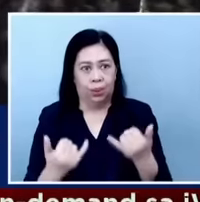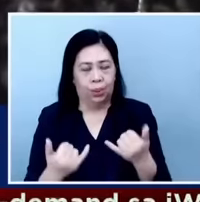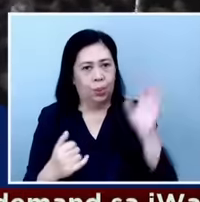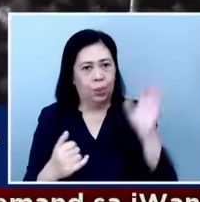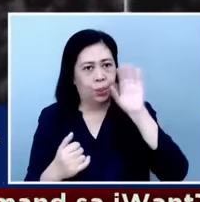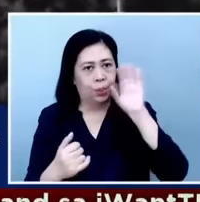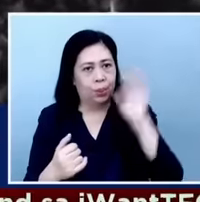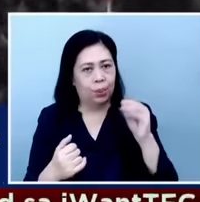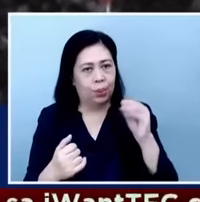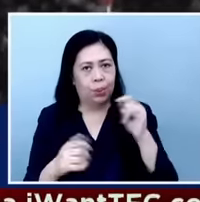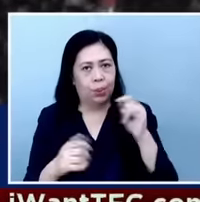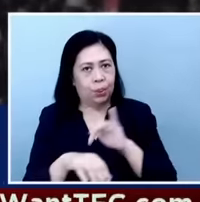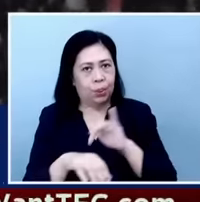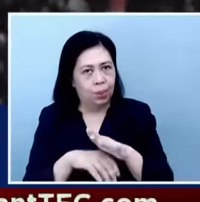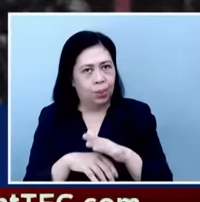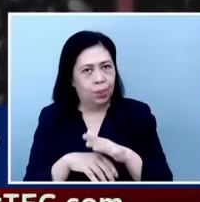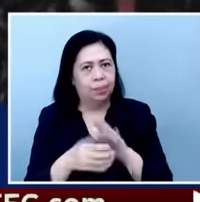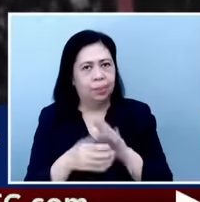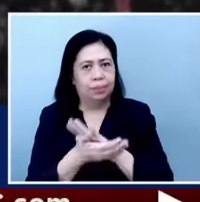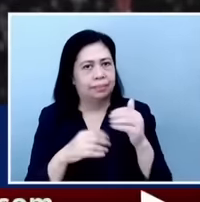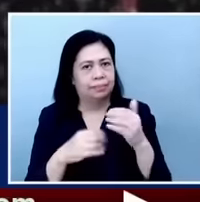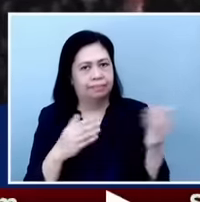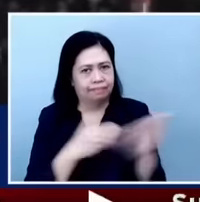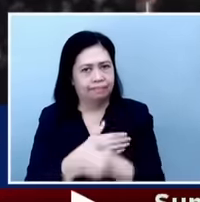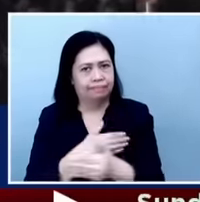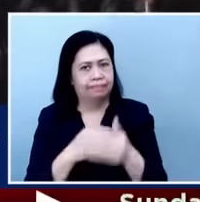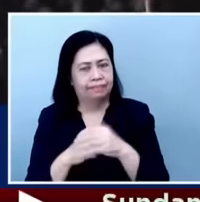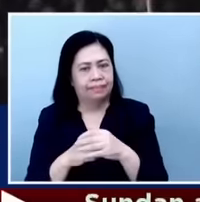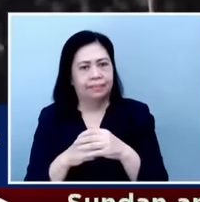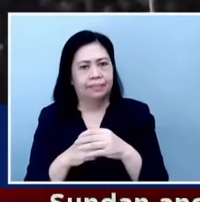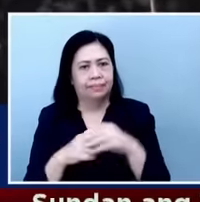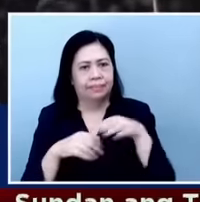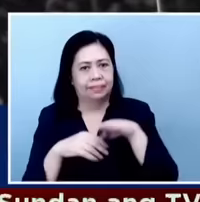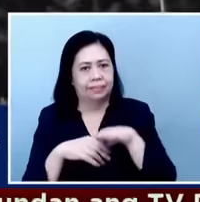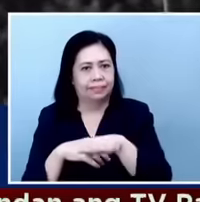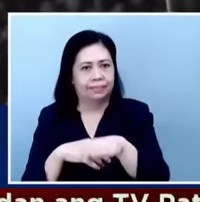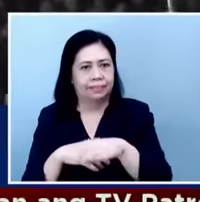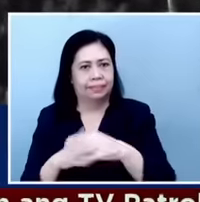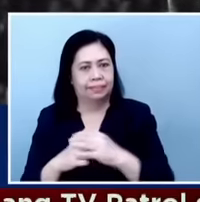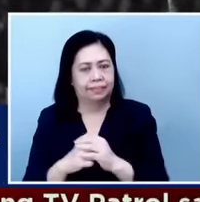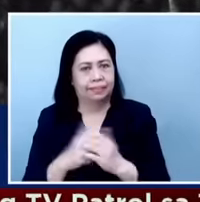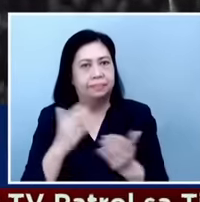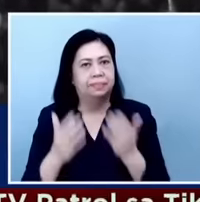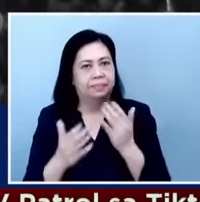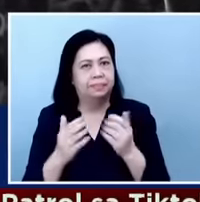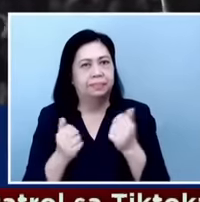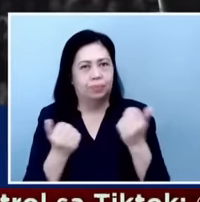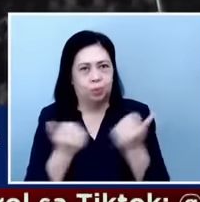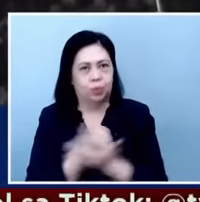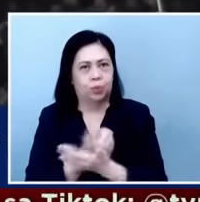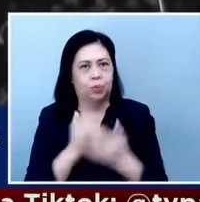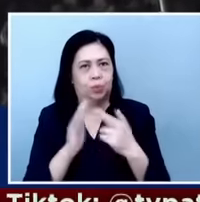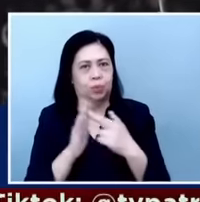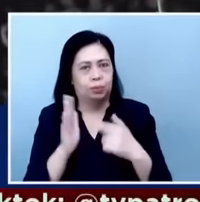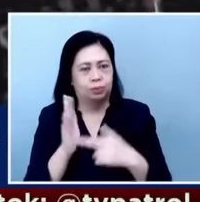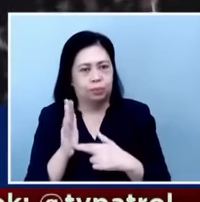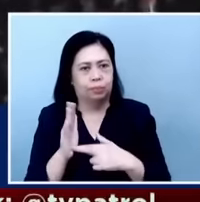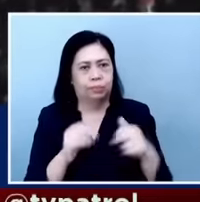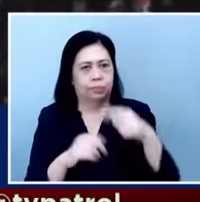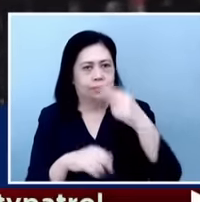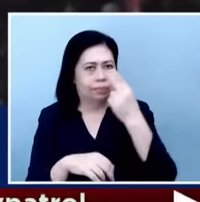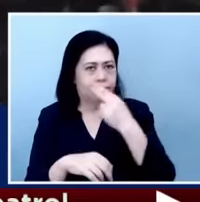sapagkat naging maaga ang pasok ng anda. Marahil po sa binagong patakaran ng simbahang